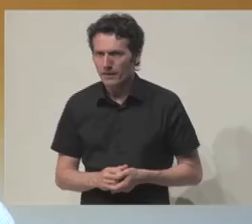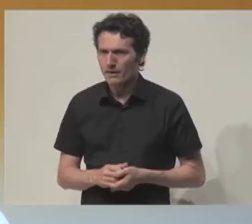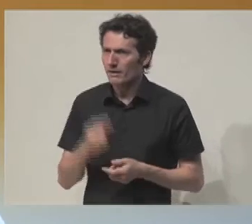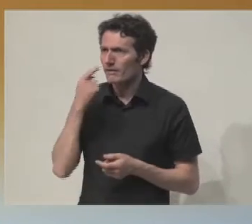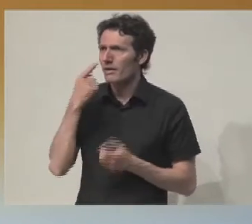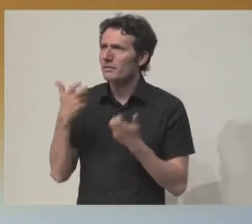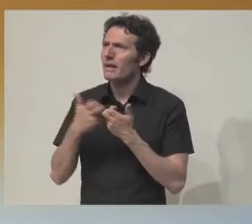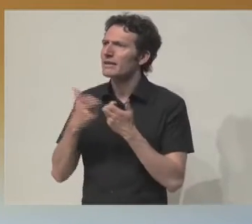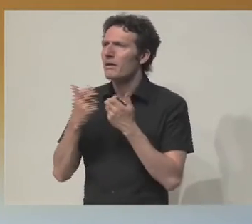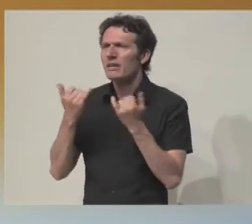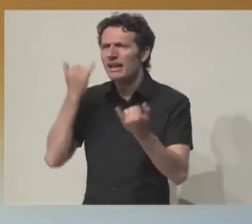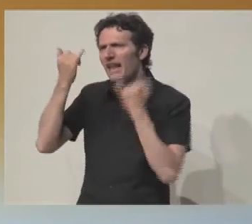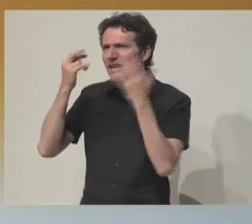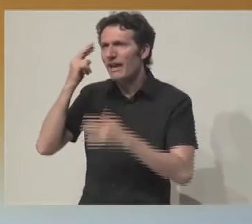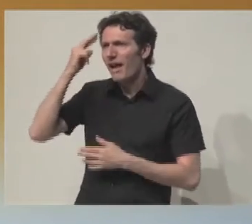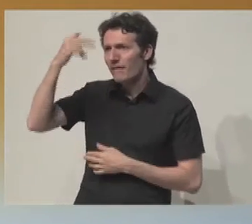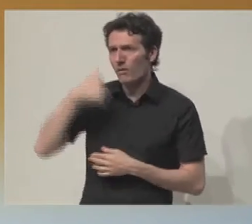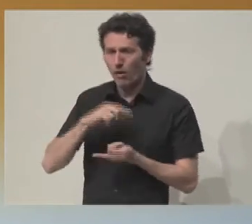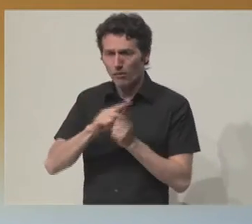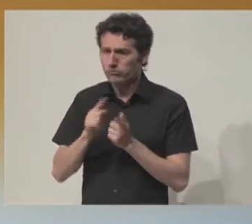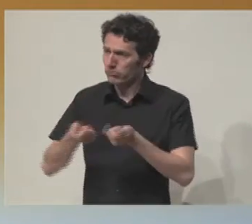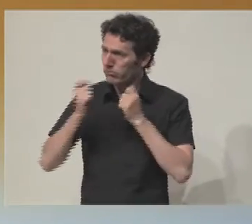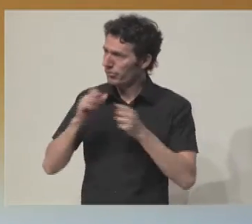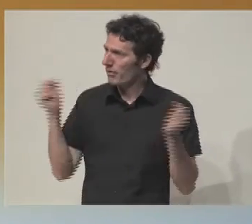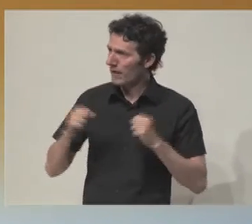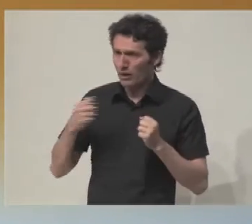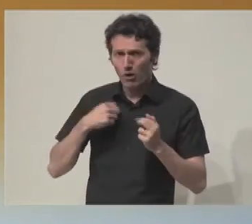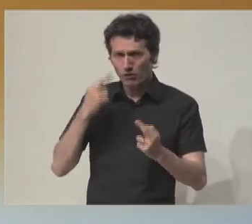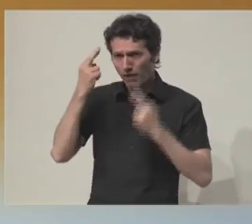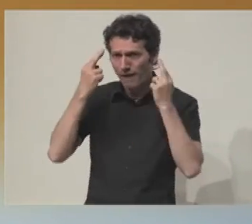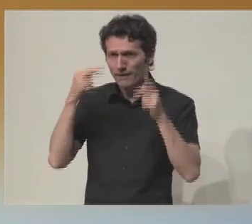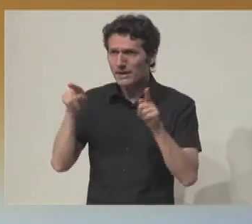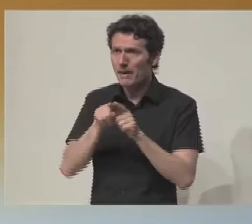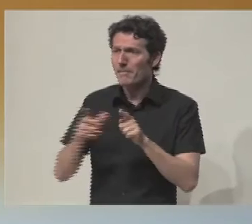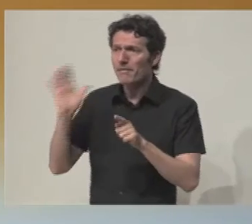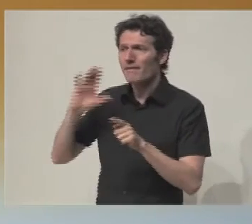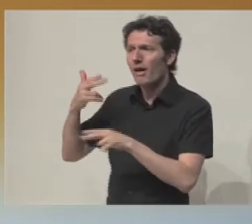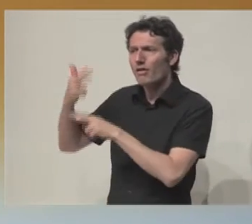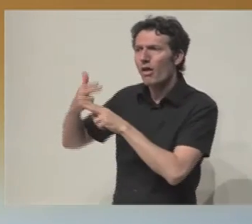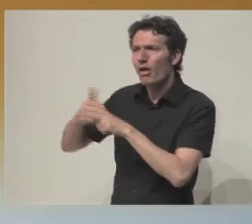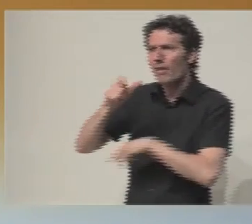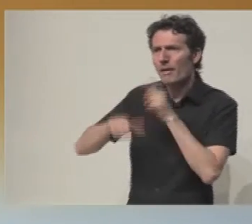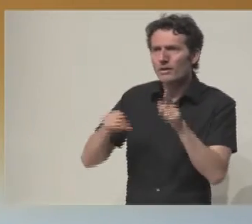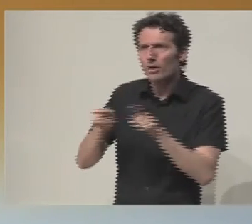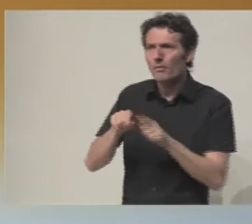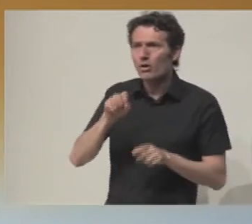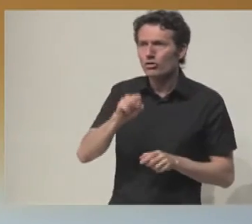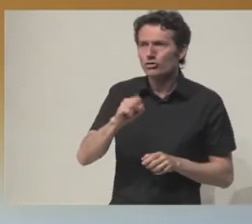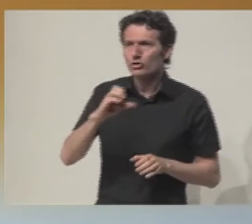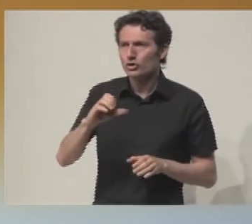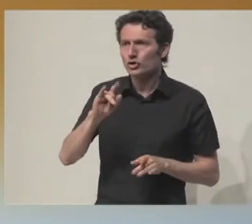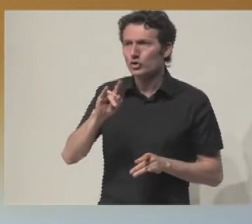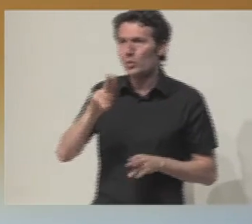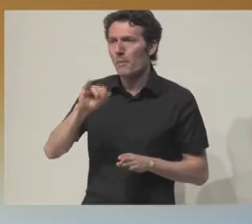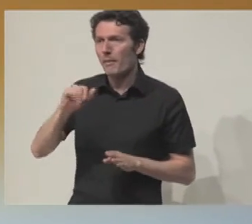d'idéalisme encore mais je veux bien être idéaliste comme l'ont été ceux que j'ai cités notamment comme robert schuman